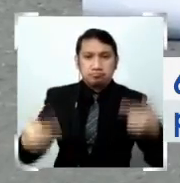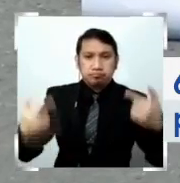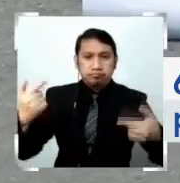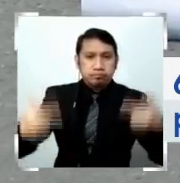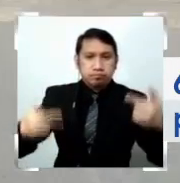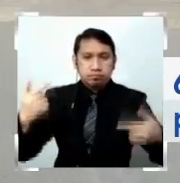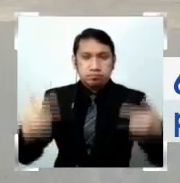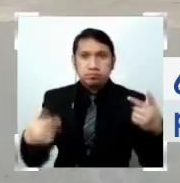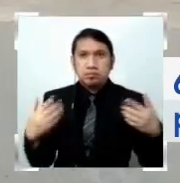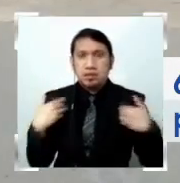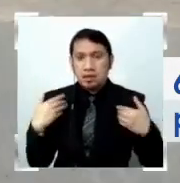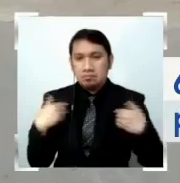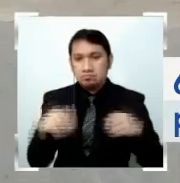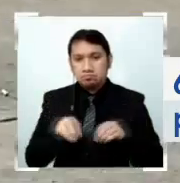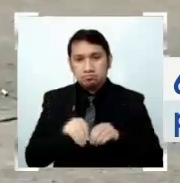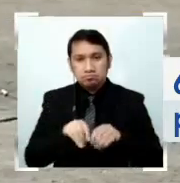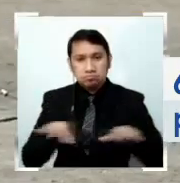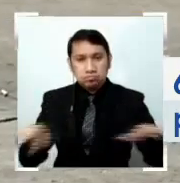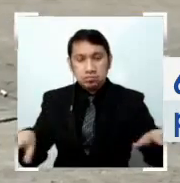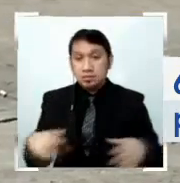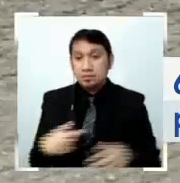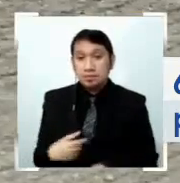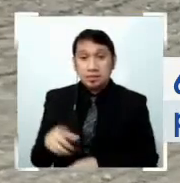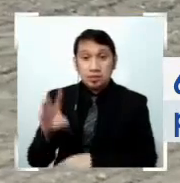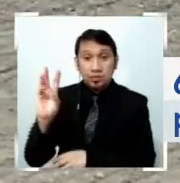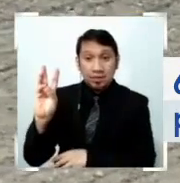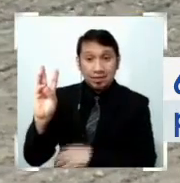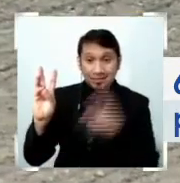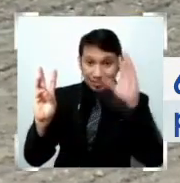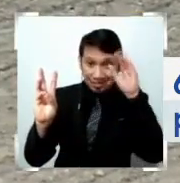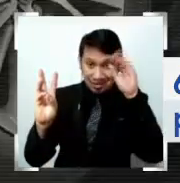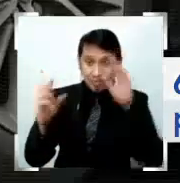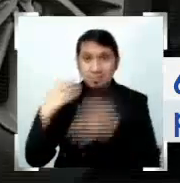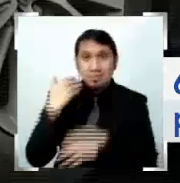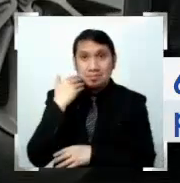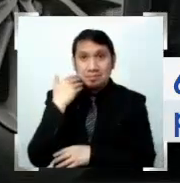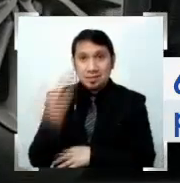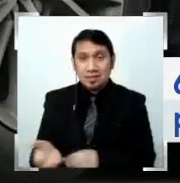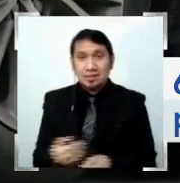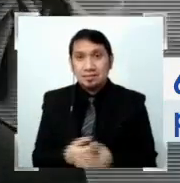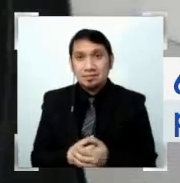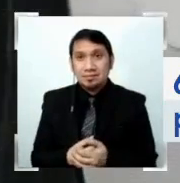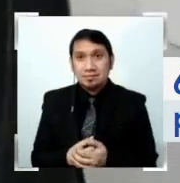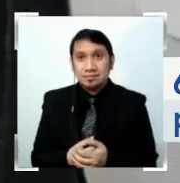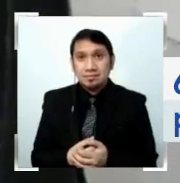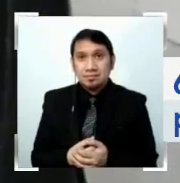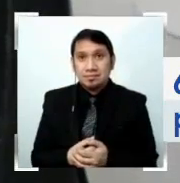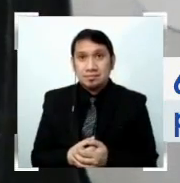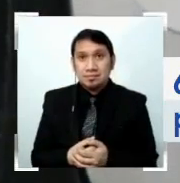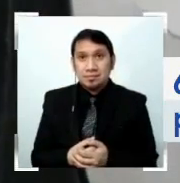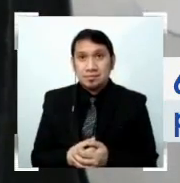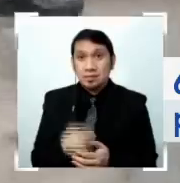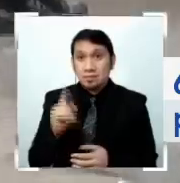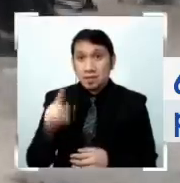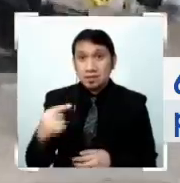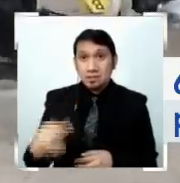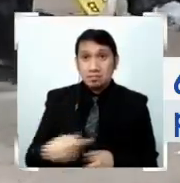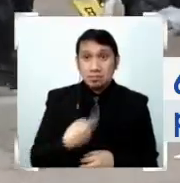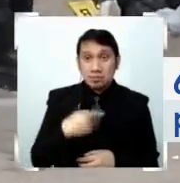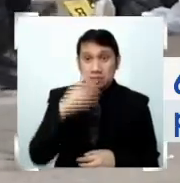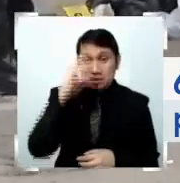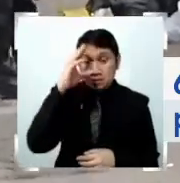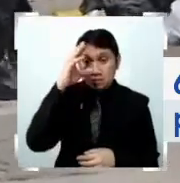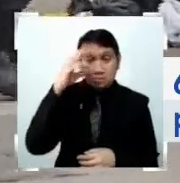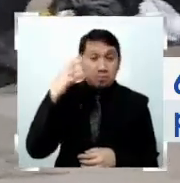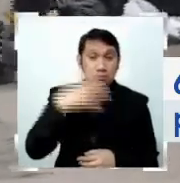ang mga basyo ng bala. Patay ang 6 na suspect na nakuha na ng matataas na kalibre ng baril. May isang pulis na tinamaan pero ngayon ligtas na. Ang grupo